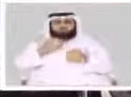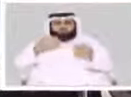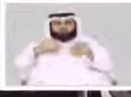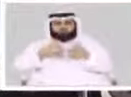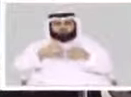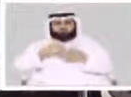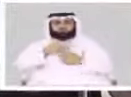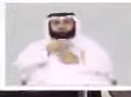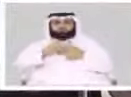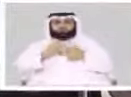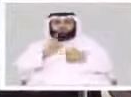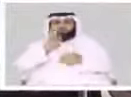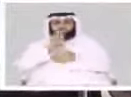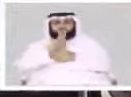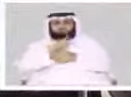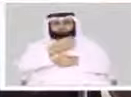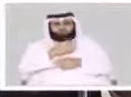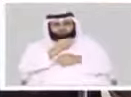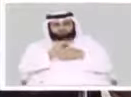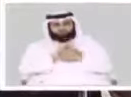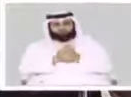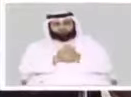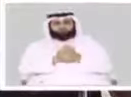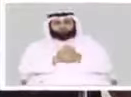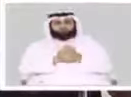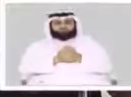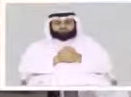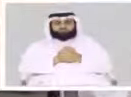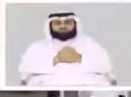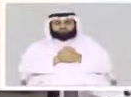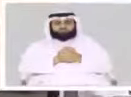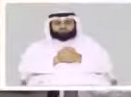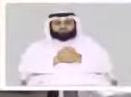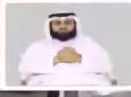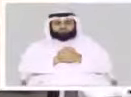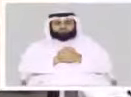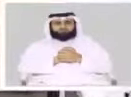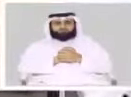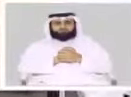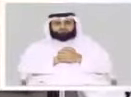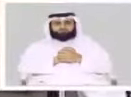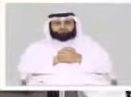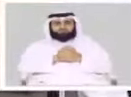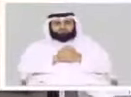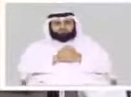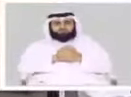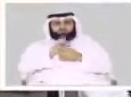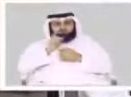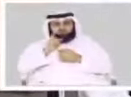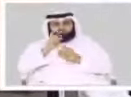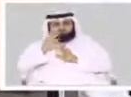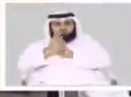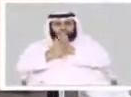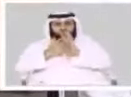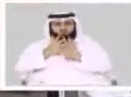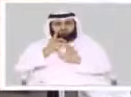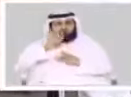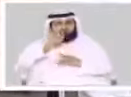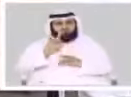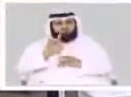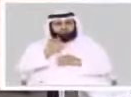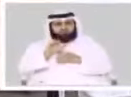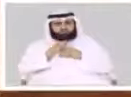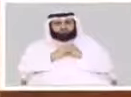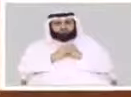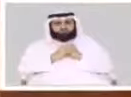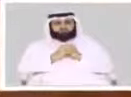به يرتد بعد هذا الأمر؟ نعم، أحسنت فضيلة الشيخ. حقيقة هذا الربط متميز جدا الذي تفضلتم به،